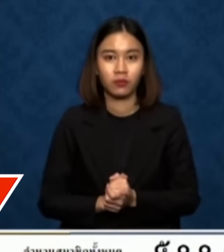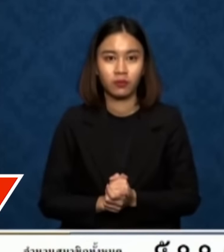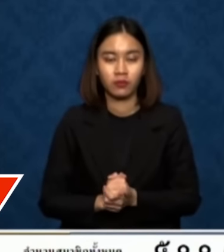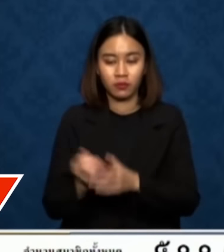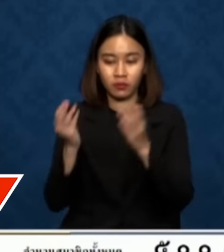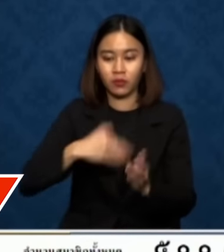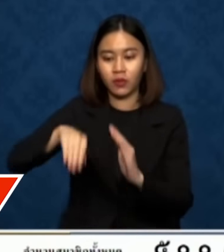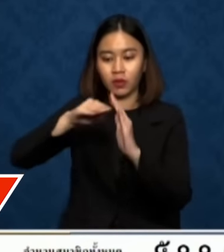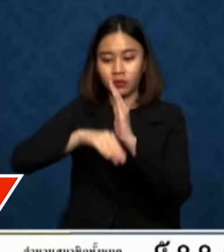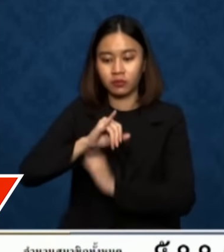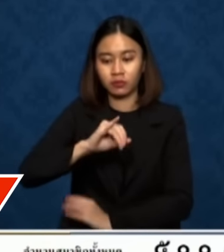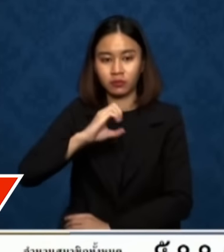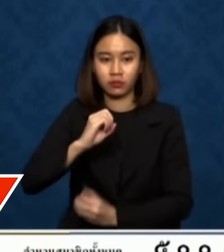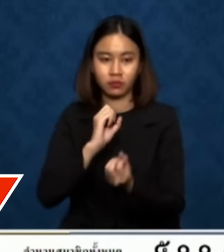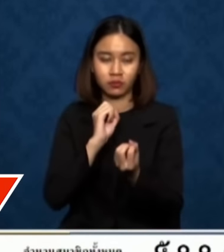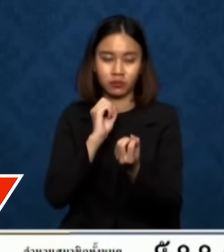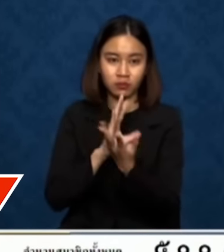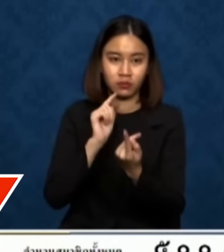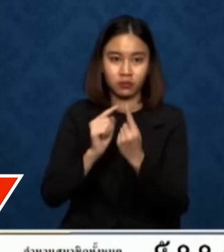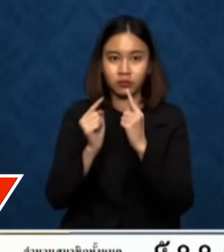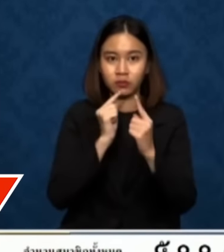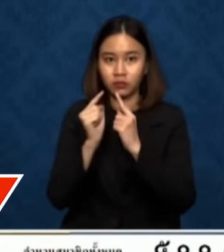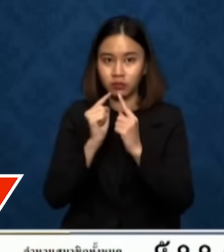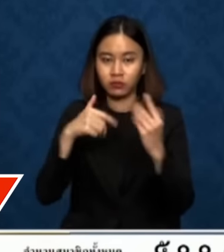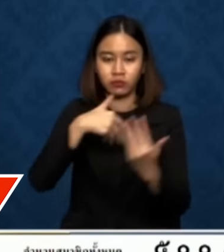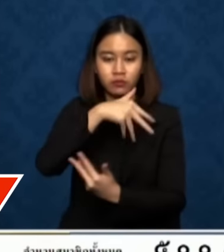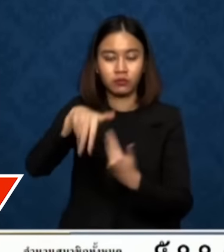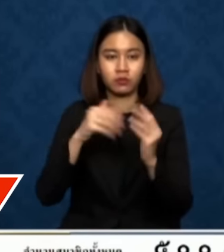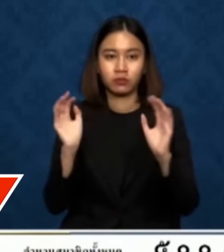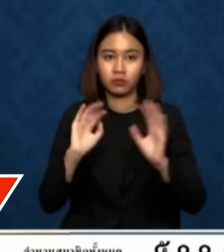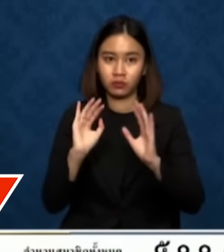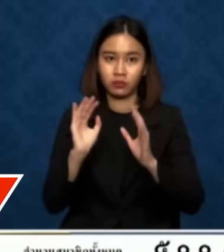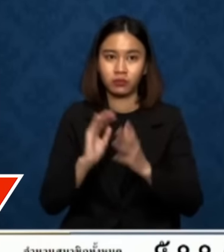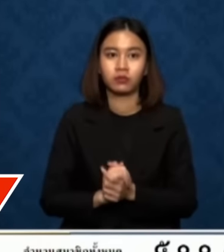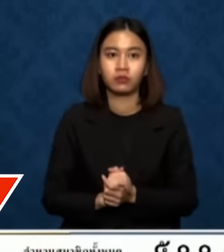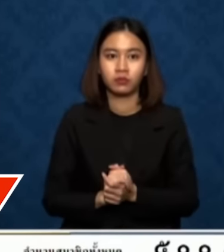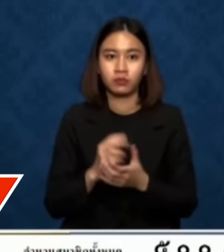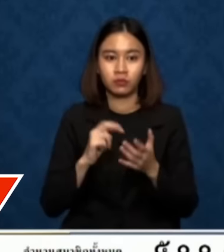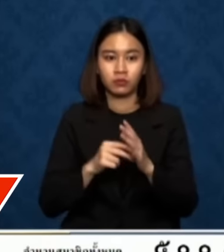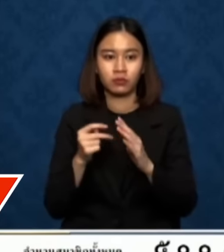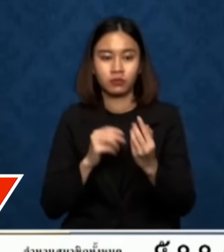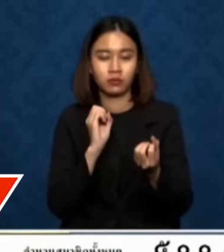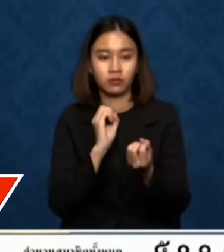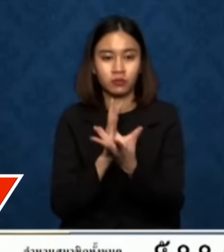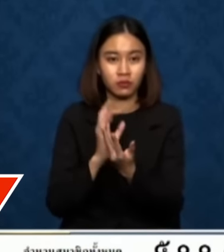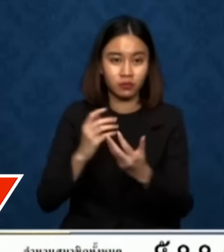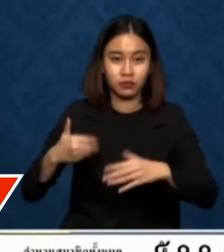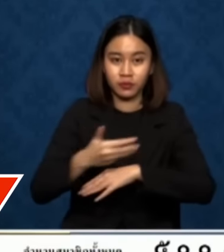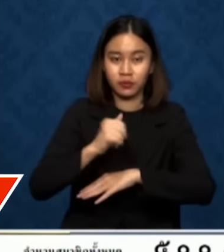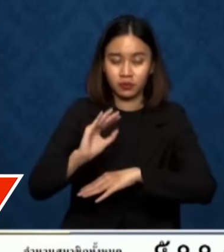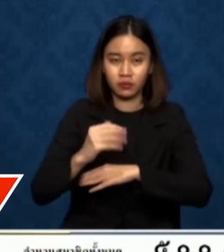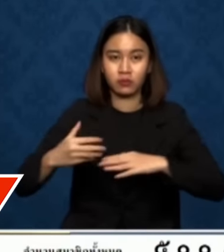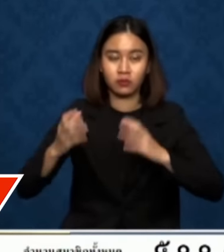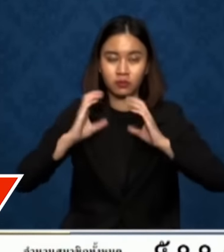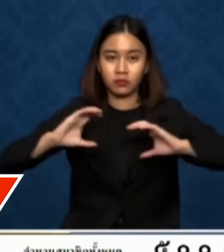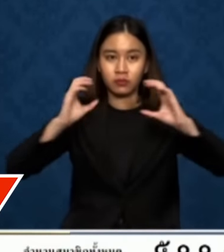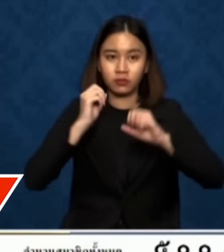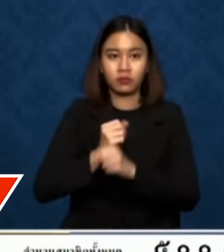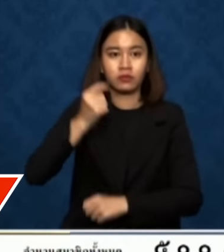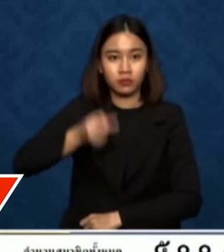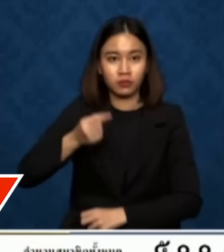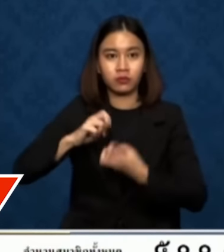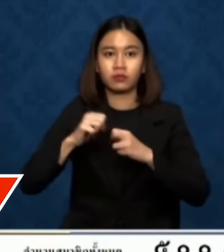วนการ IO มาทำลายพื้นที่พูดคุยสาธารณะและเกิดการดึงขั้วทางการเมืองรัฐบาลต้องเอาจริงเอาจังนะคะ